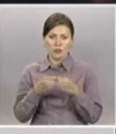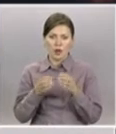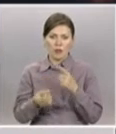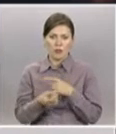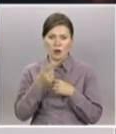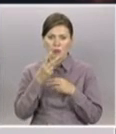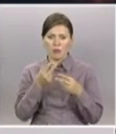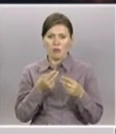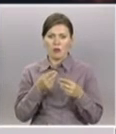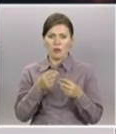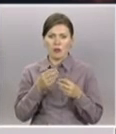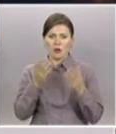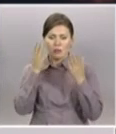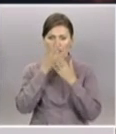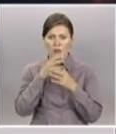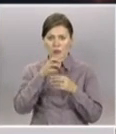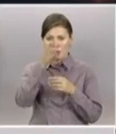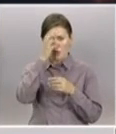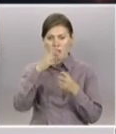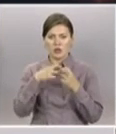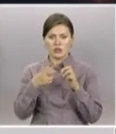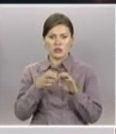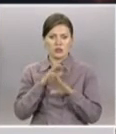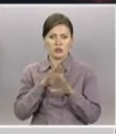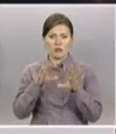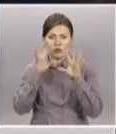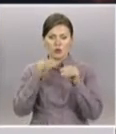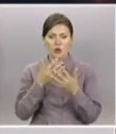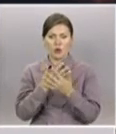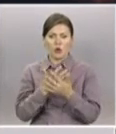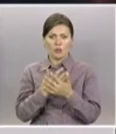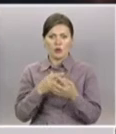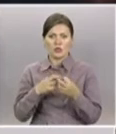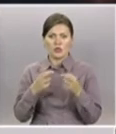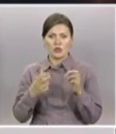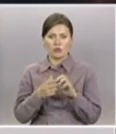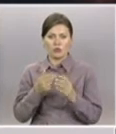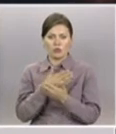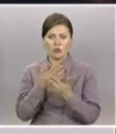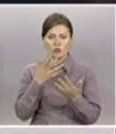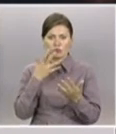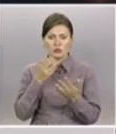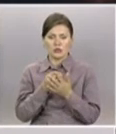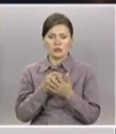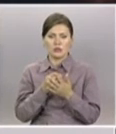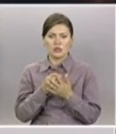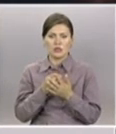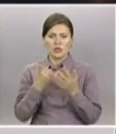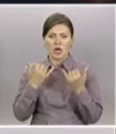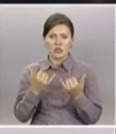бұл мәселе тек қана имам мен мемлекеттің мәселесі емес. Бұл бүткіл қоғамның мәселесі. Бұл енді өзіміз